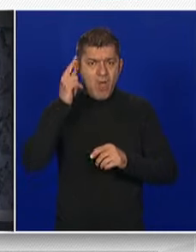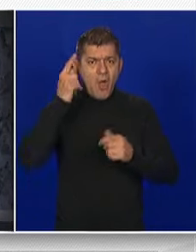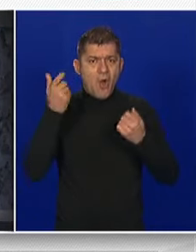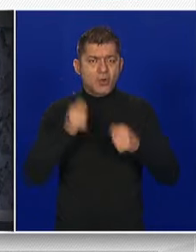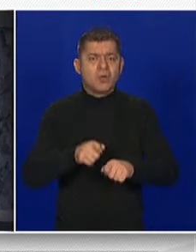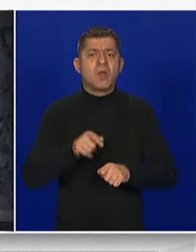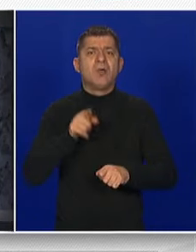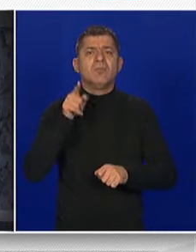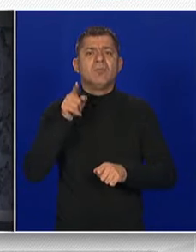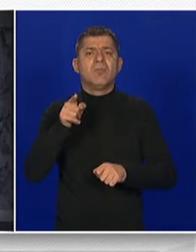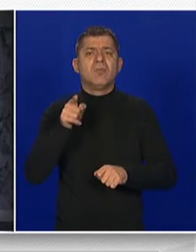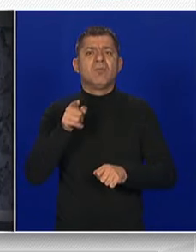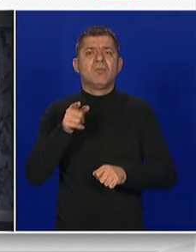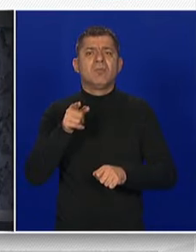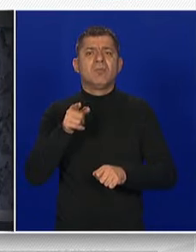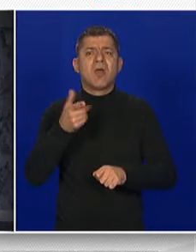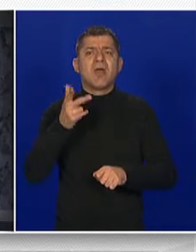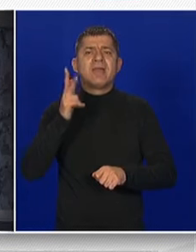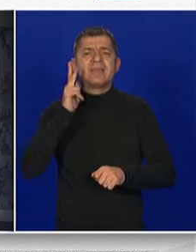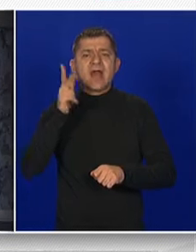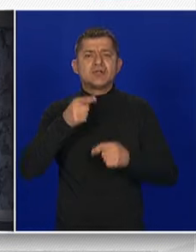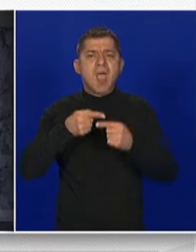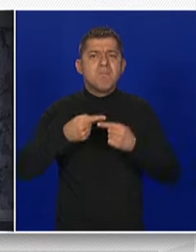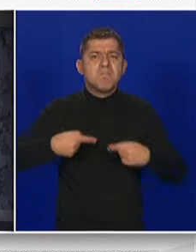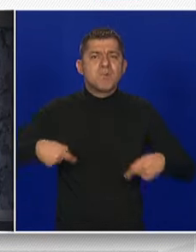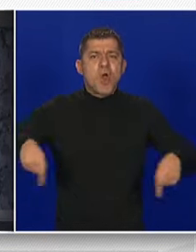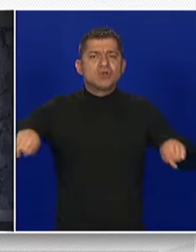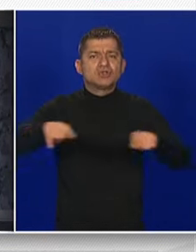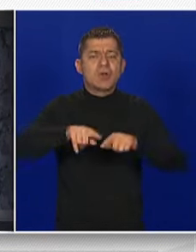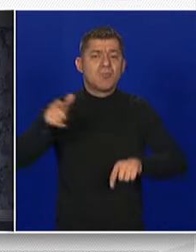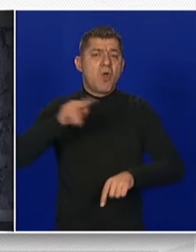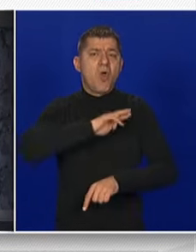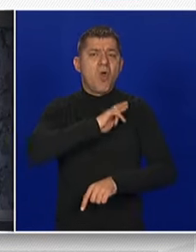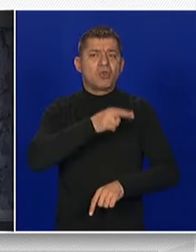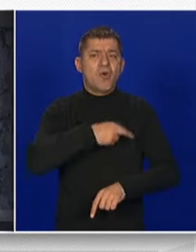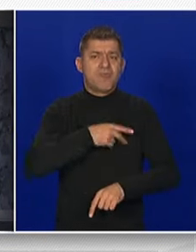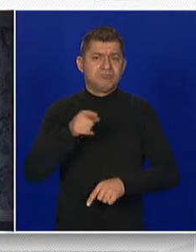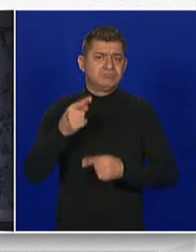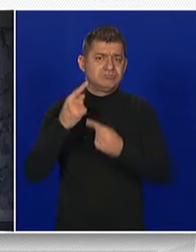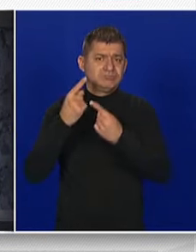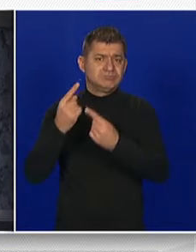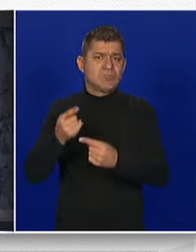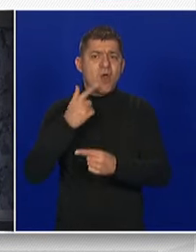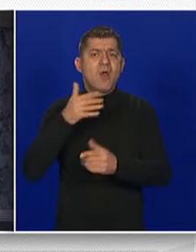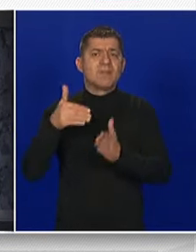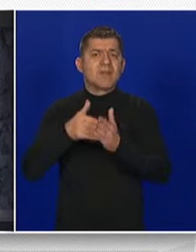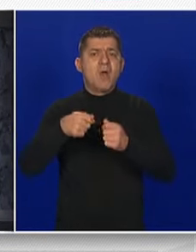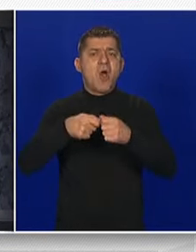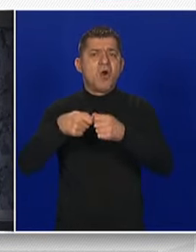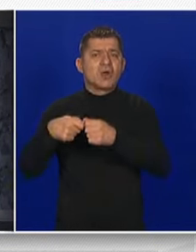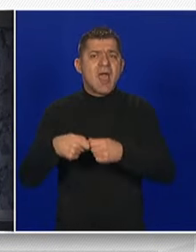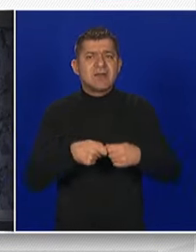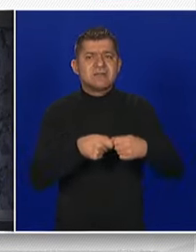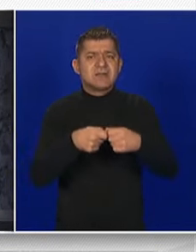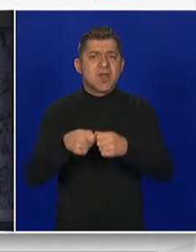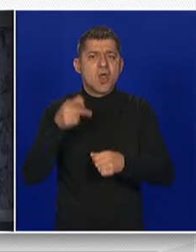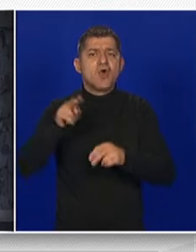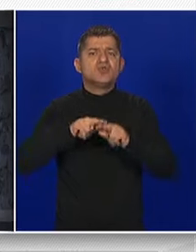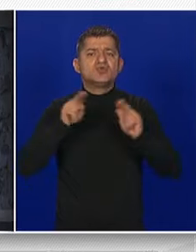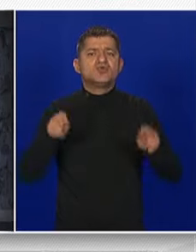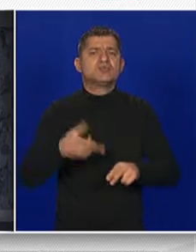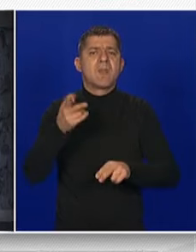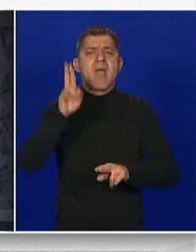svega u smislu traženja prostora odgovorni oni koji trebaju organizirati sudske